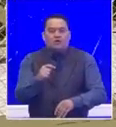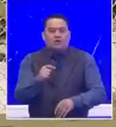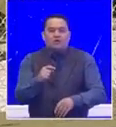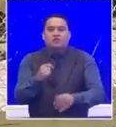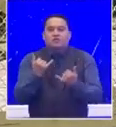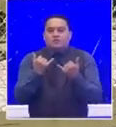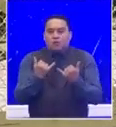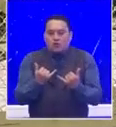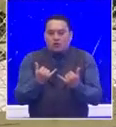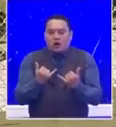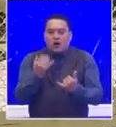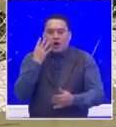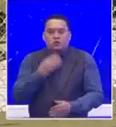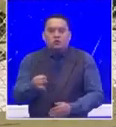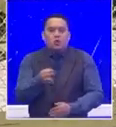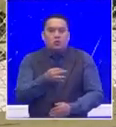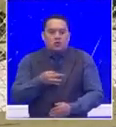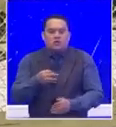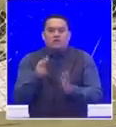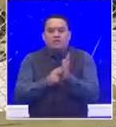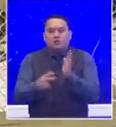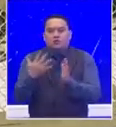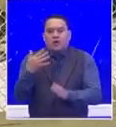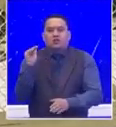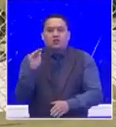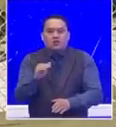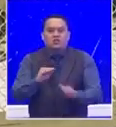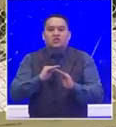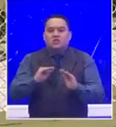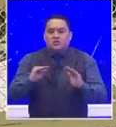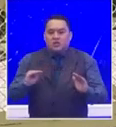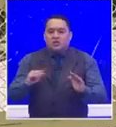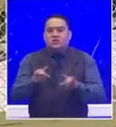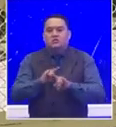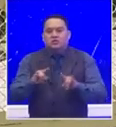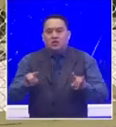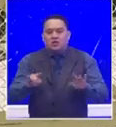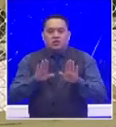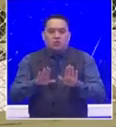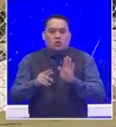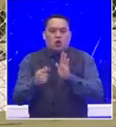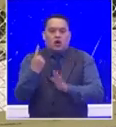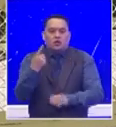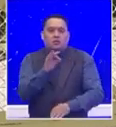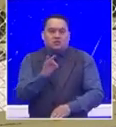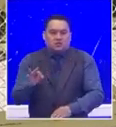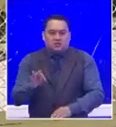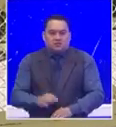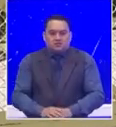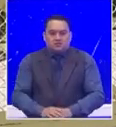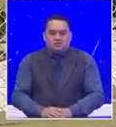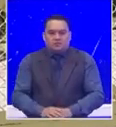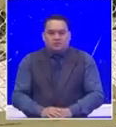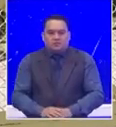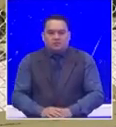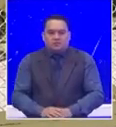На сегодняшний день в Алматинской области из 85 тысяч воспитанников детский сад посещает всего 1%.